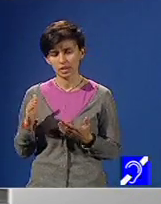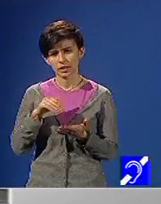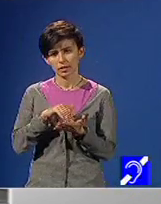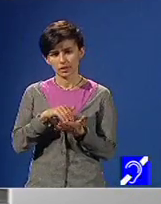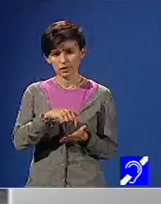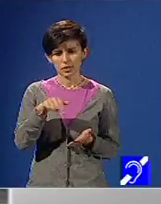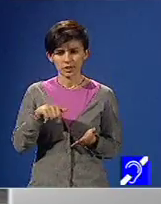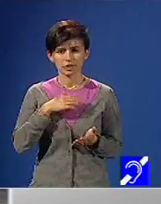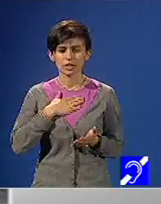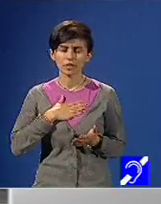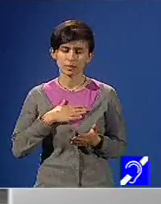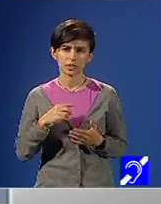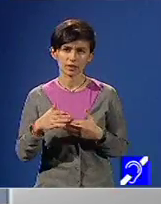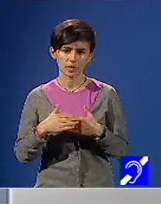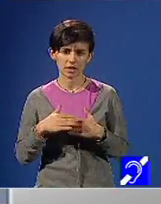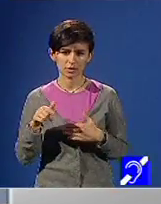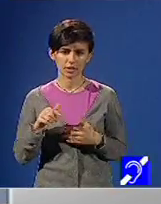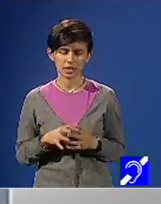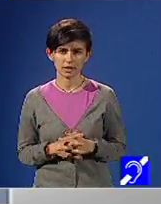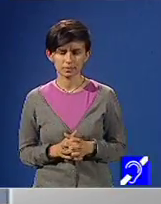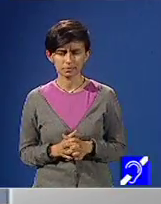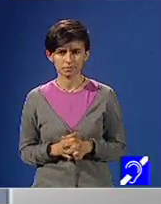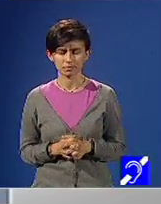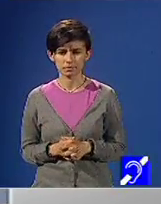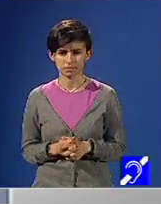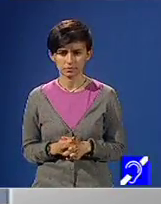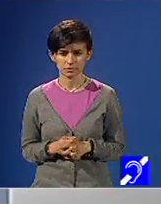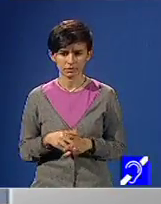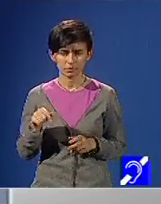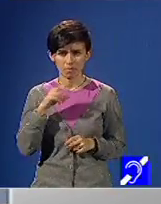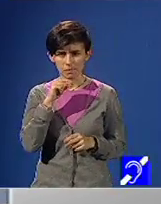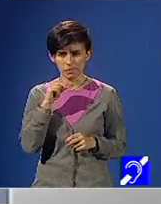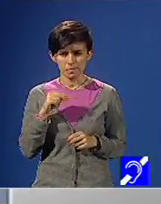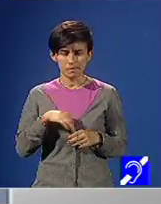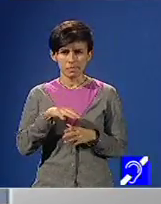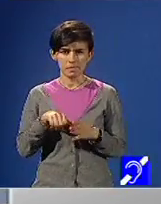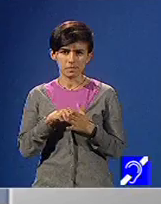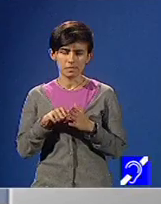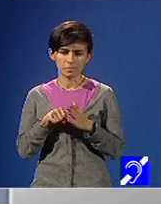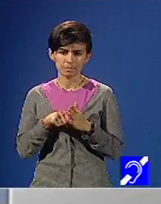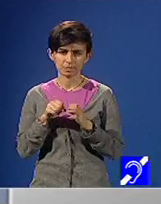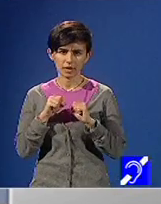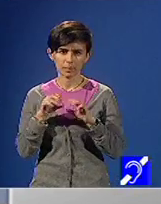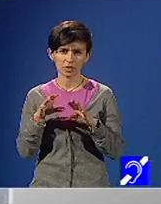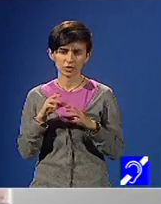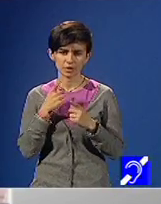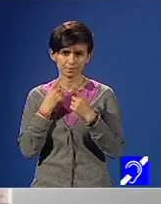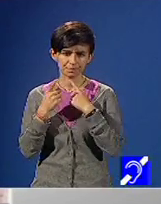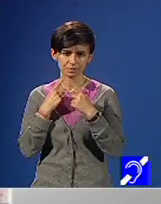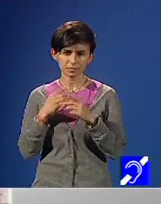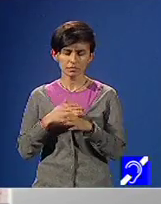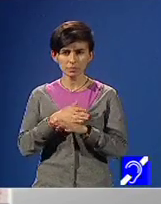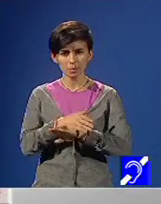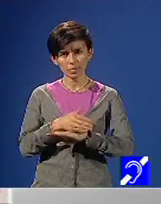să fim lângă ei. Ai vorbit și tu adesea în emisiunile noastre și știm, s-a discutat foarte mult despre intervenția timpurie, despre